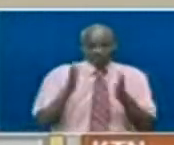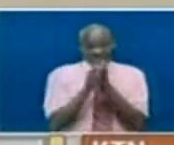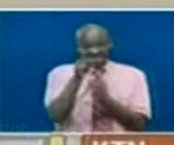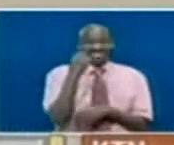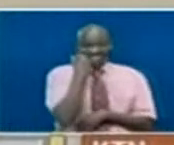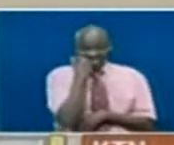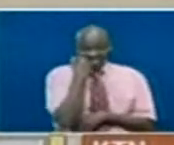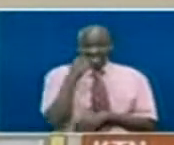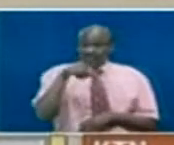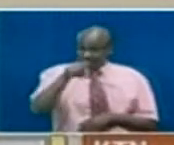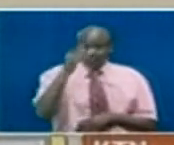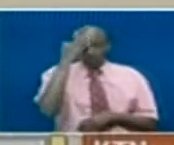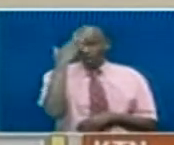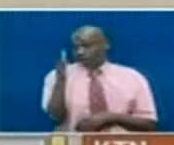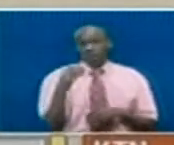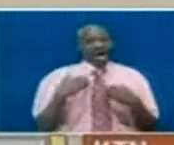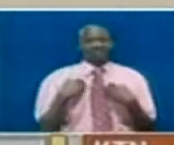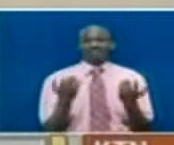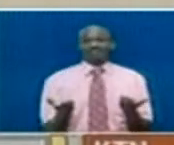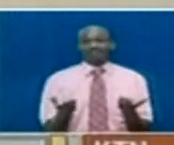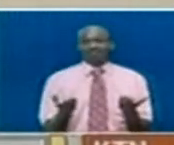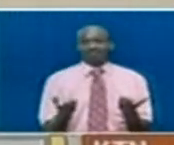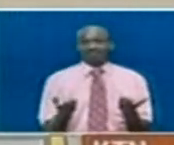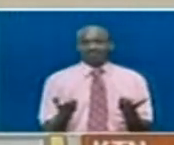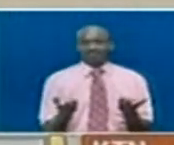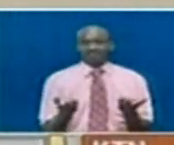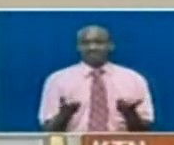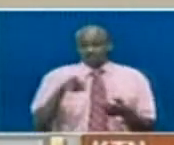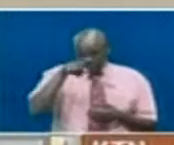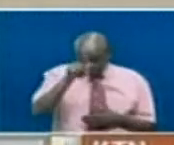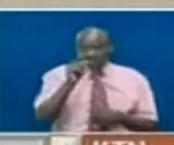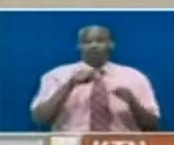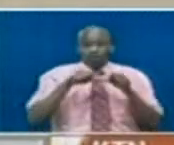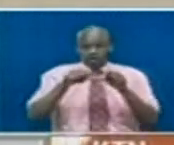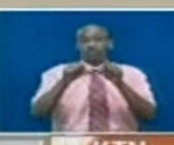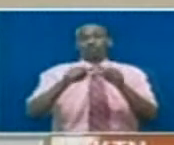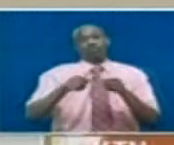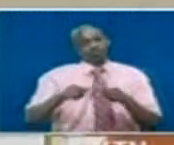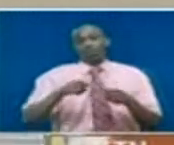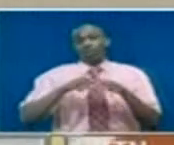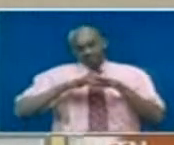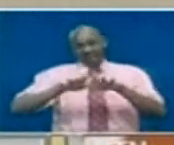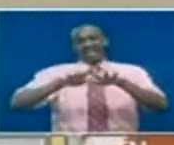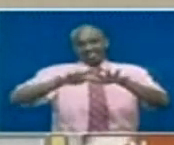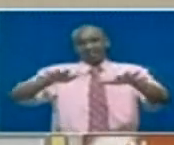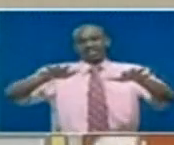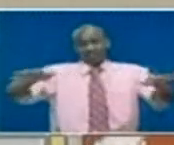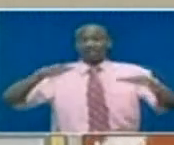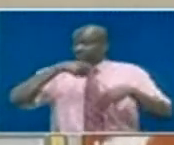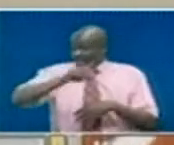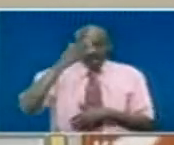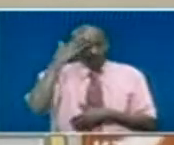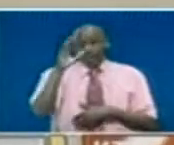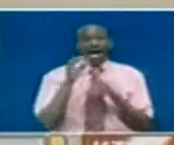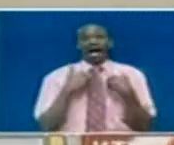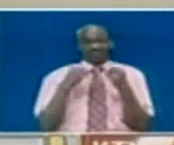ugonjwa hawajui kama wako na ugonjwa. Kwa hivyo wanaendelea kusambaza bila kujua wako na